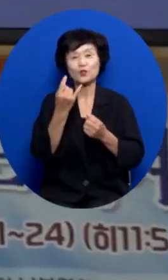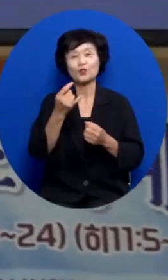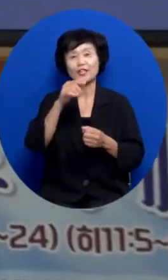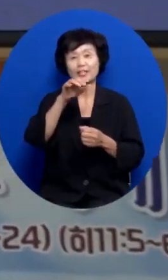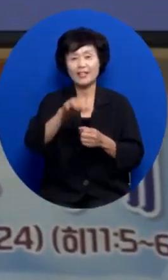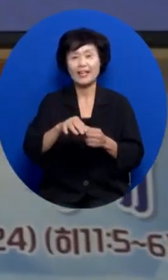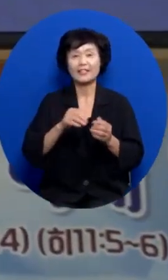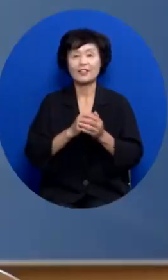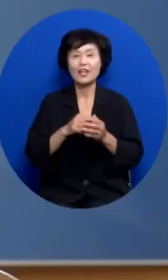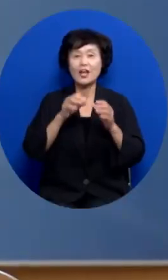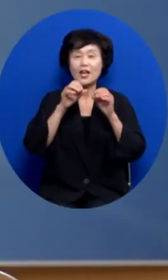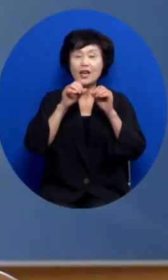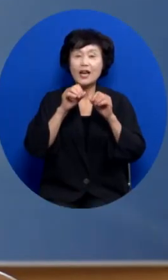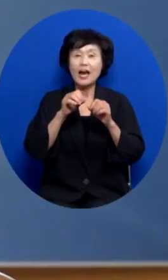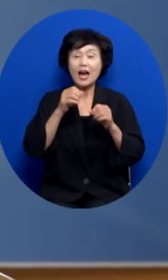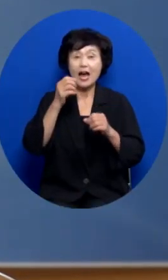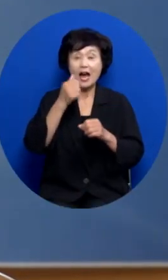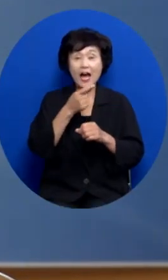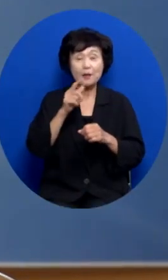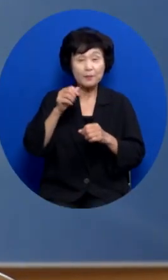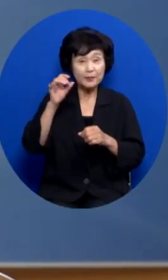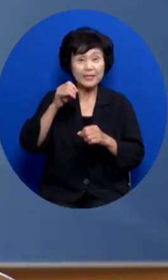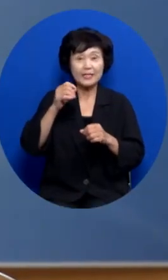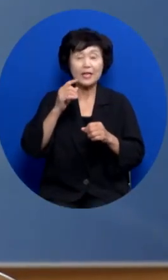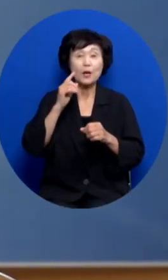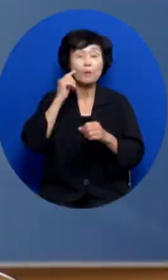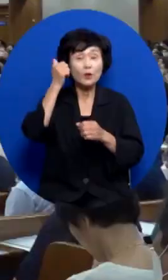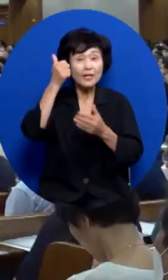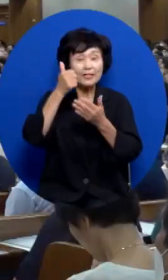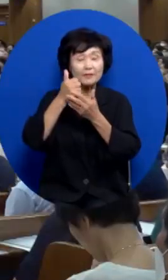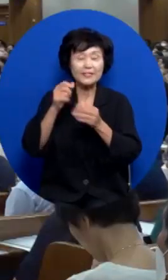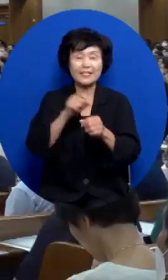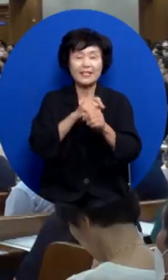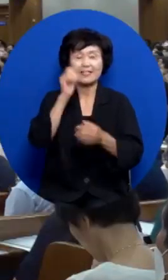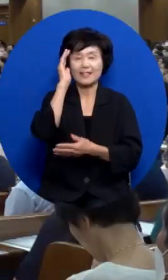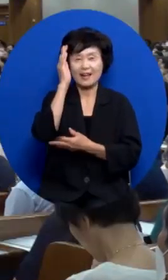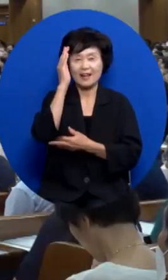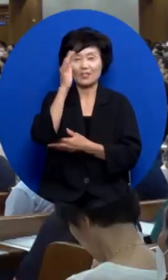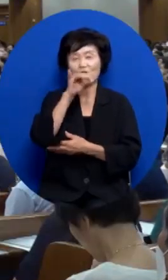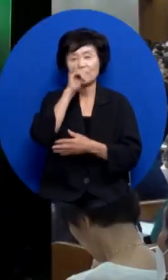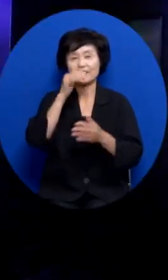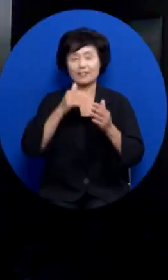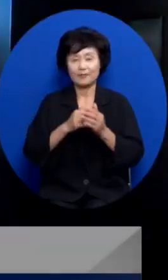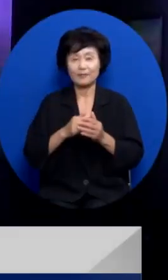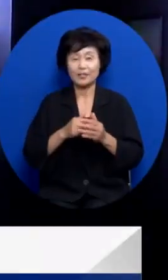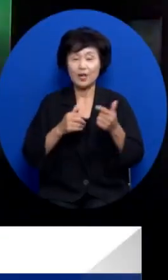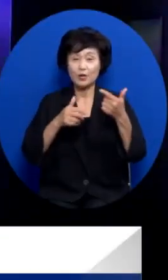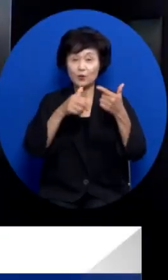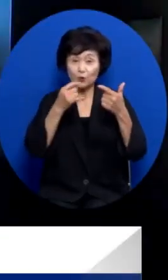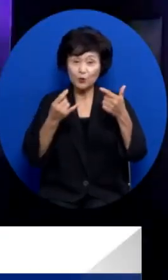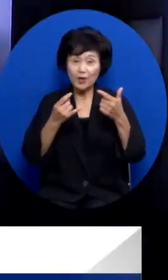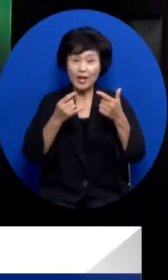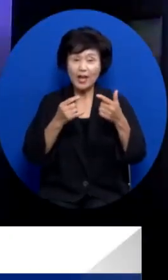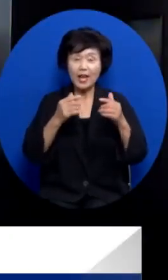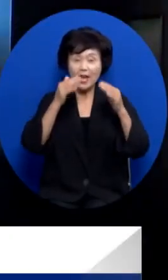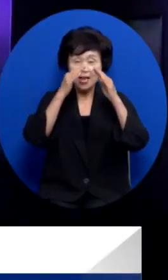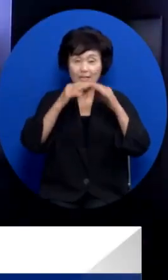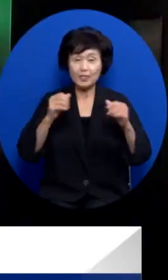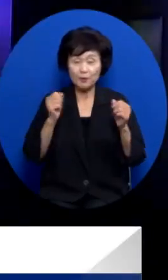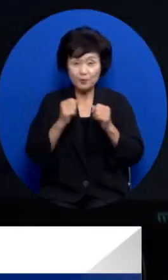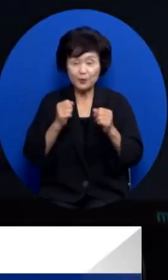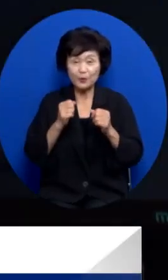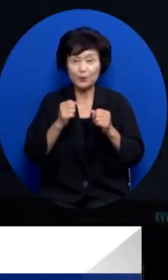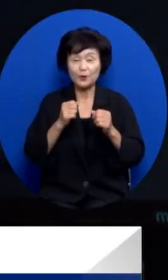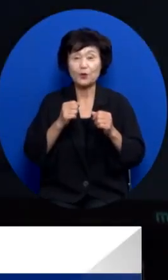후원금 전달식과 한빛 감리교회 백용현 목사 등의 특강이 이어졌습니다. 제6회 전국 청소년 밴드